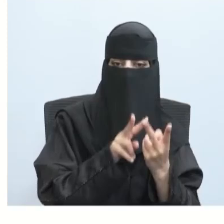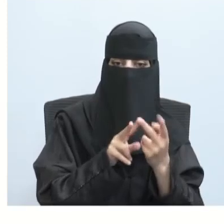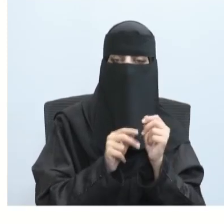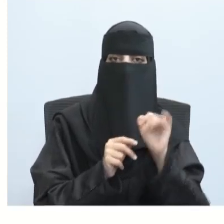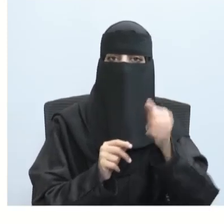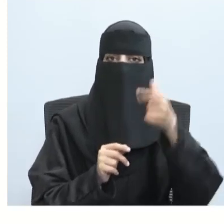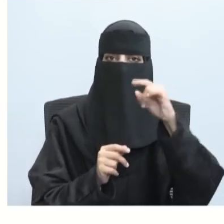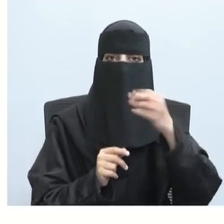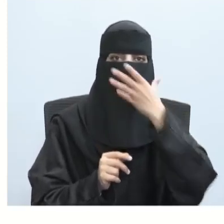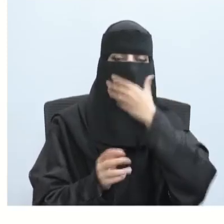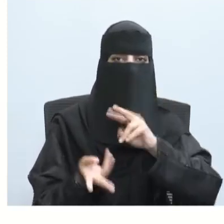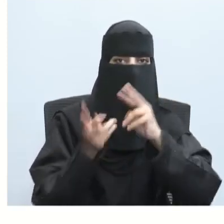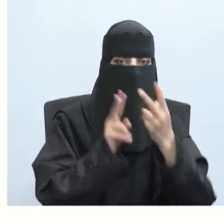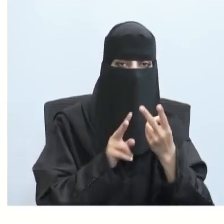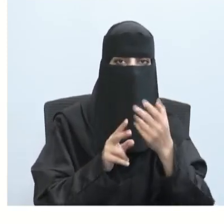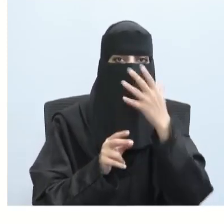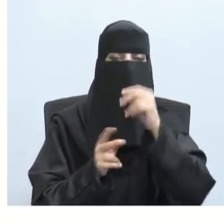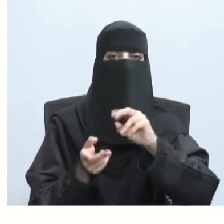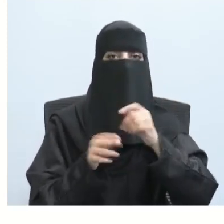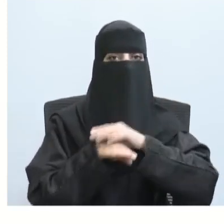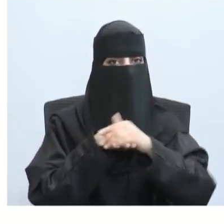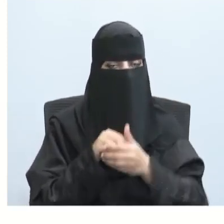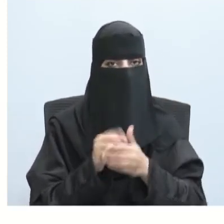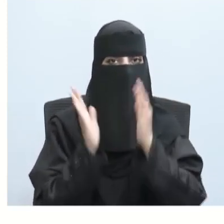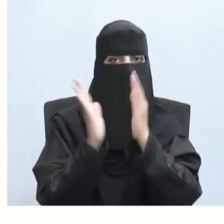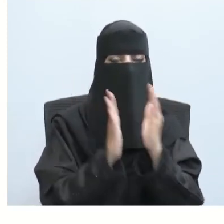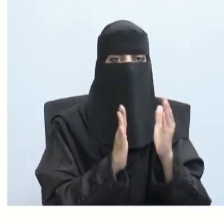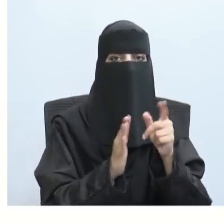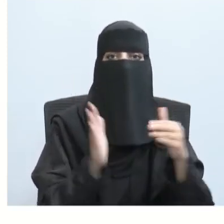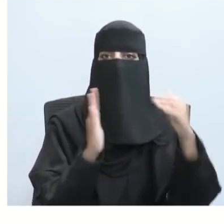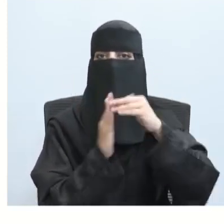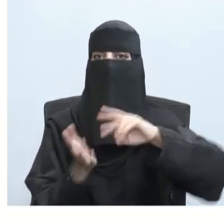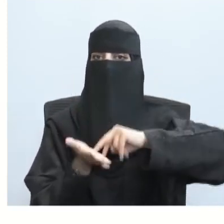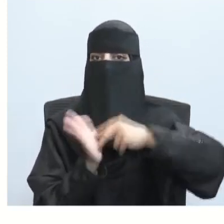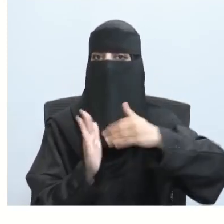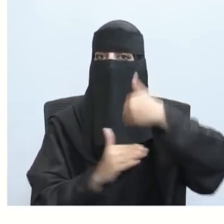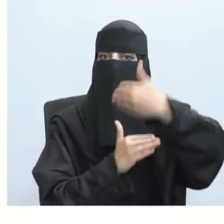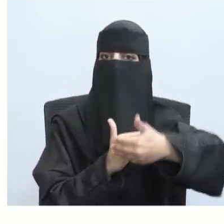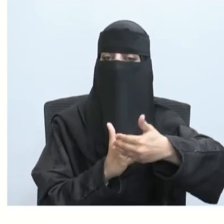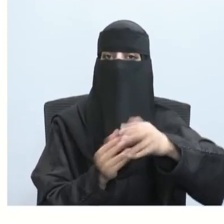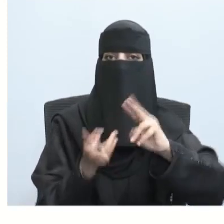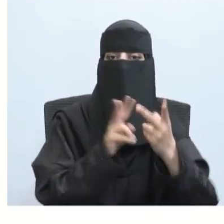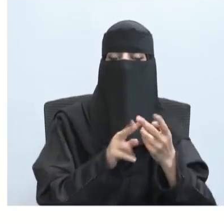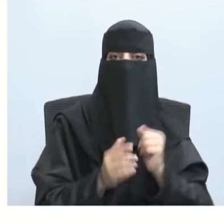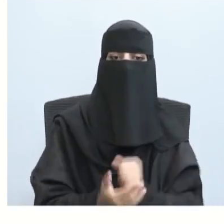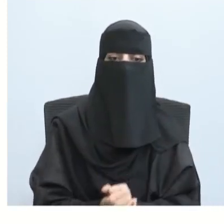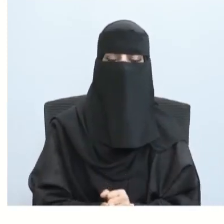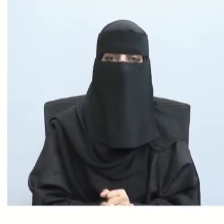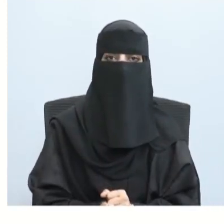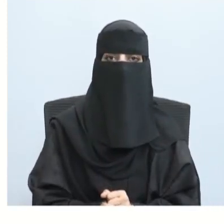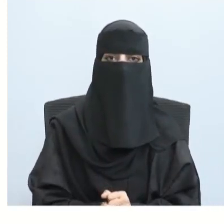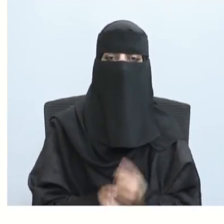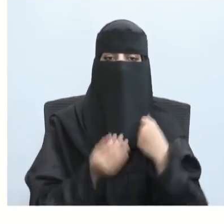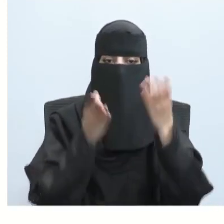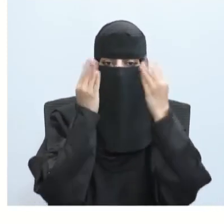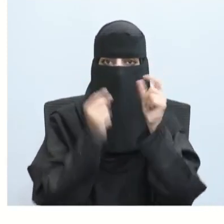تغيير شكلها حالتها ملمسها وماذا يحدث من هذا التغيير تعرفنا